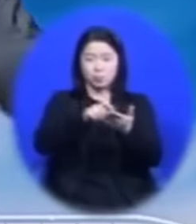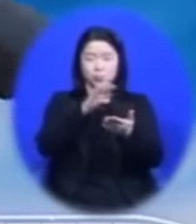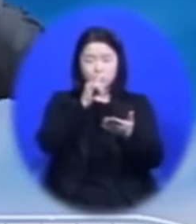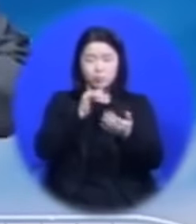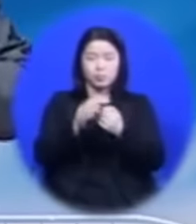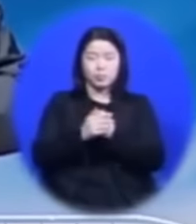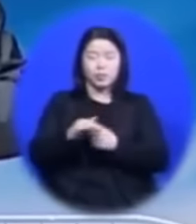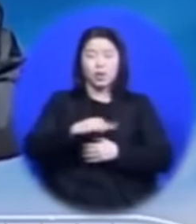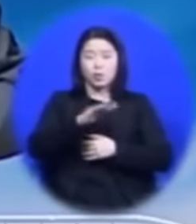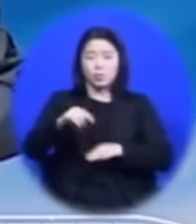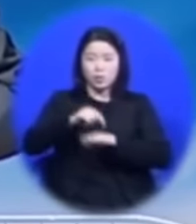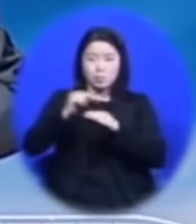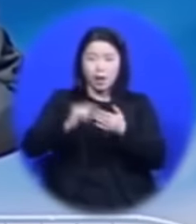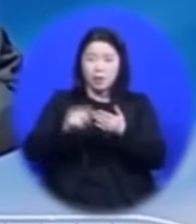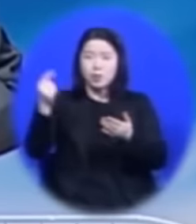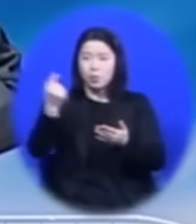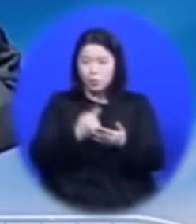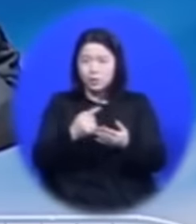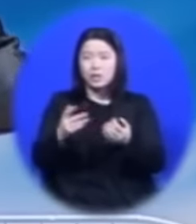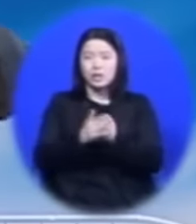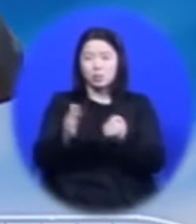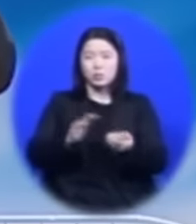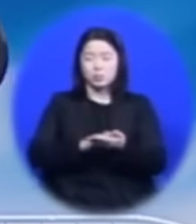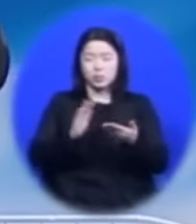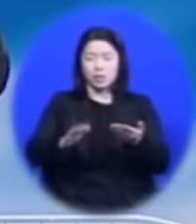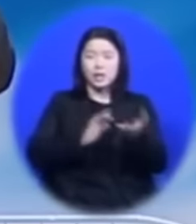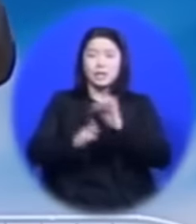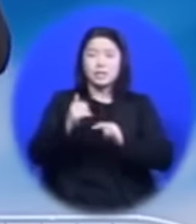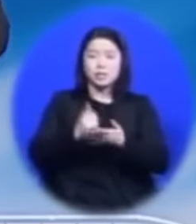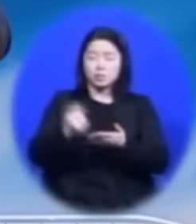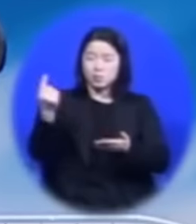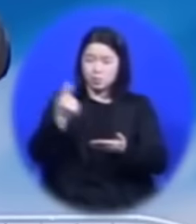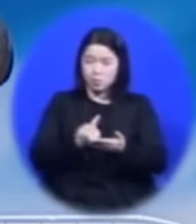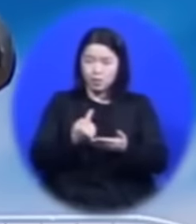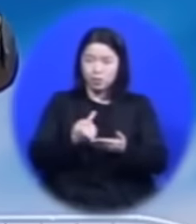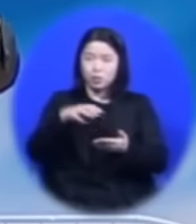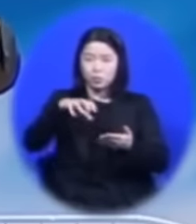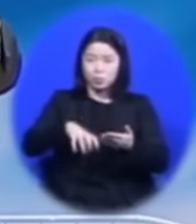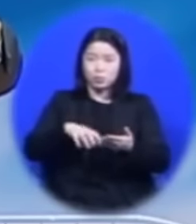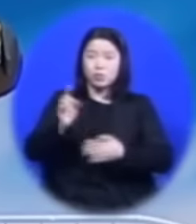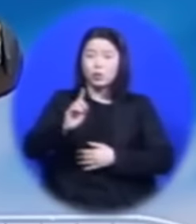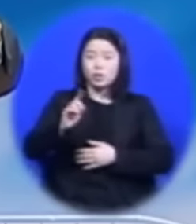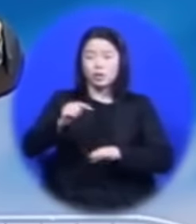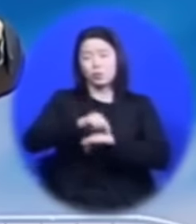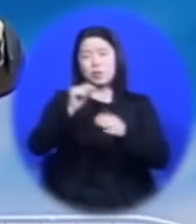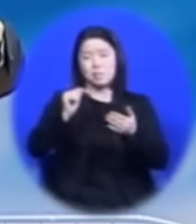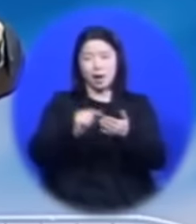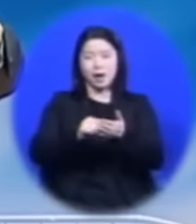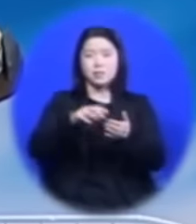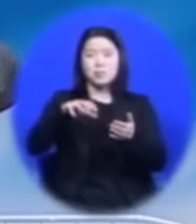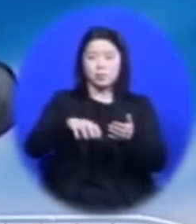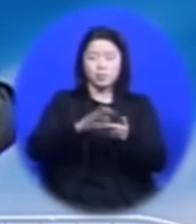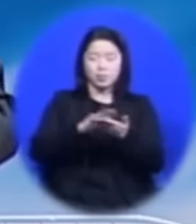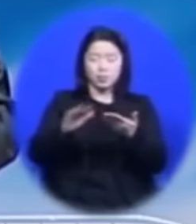왜? 우리 마음에 임하시기 때문입니다. 예수님이 임하시는 곳은 우리 마음이에요.